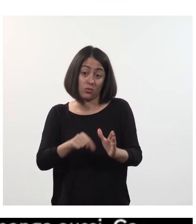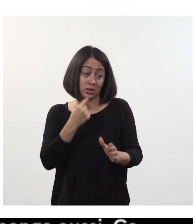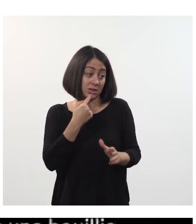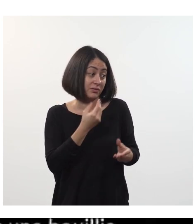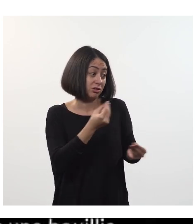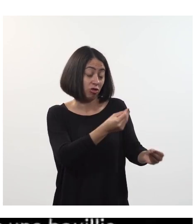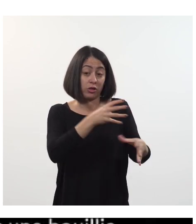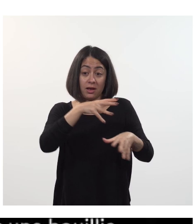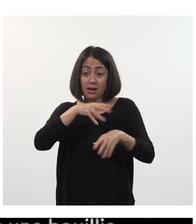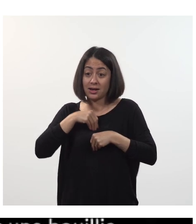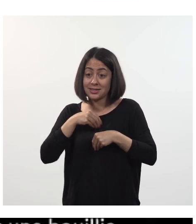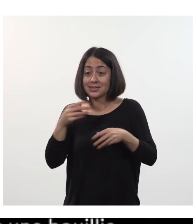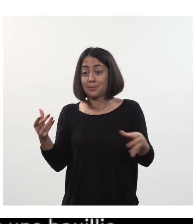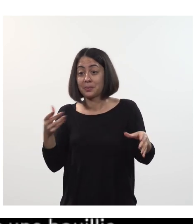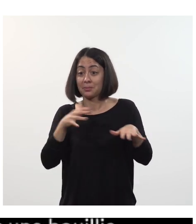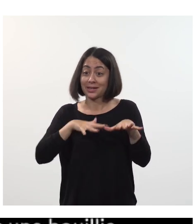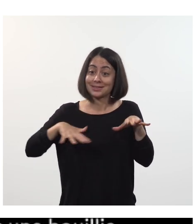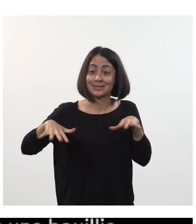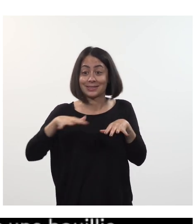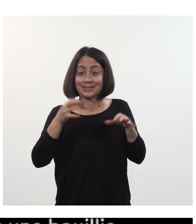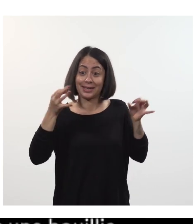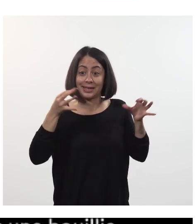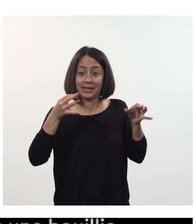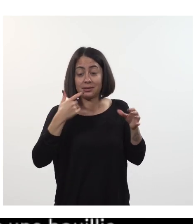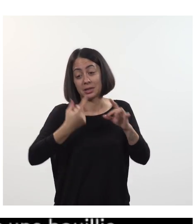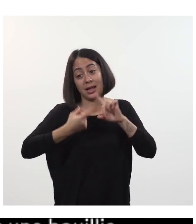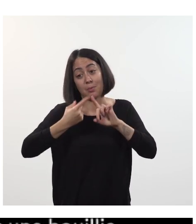trouver tous les artifices autour et principalement le goût, hein.